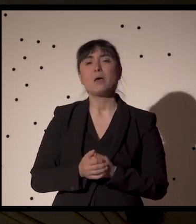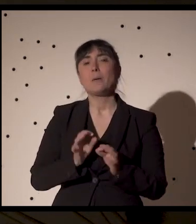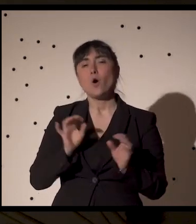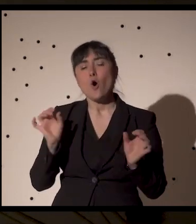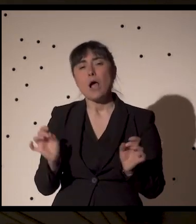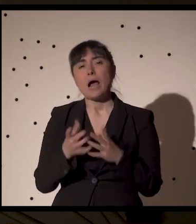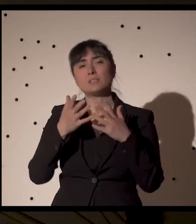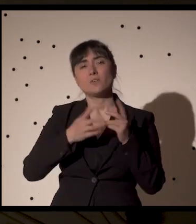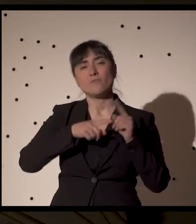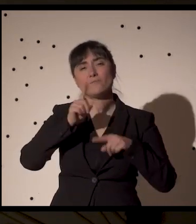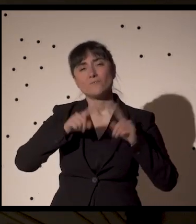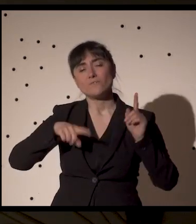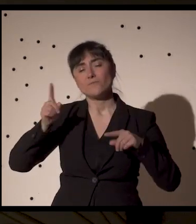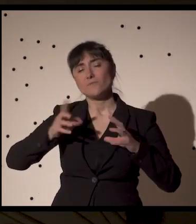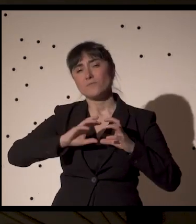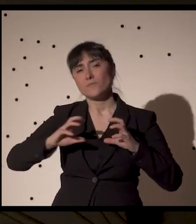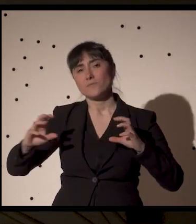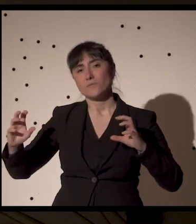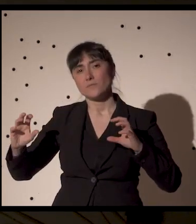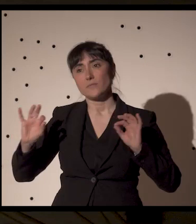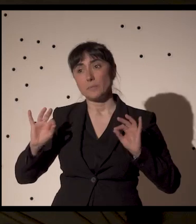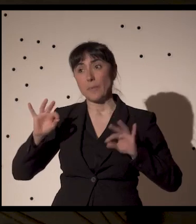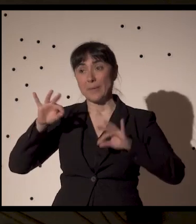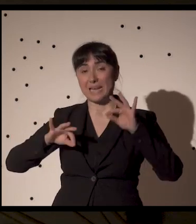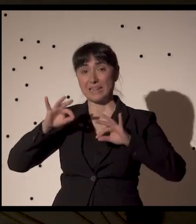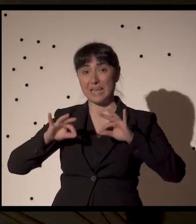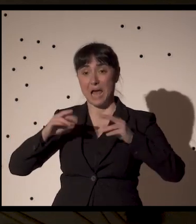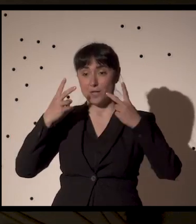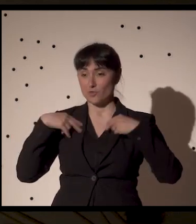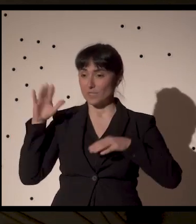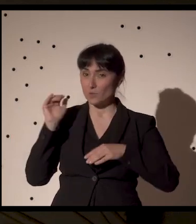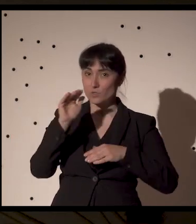a far vivere il teatro nella nella nostra quotidianità